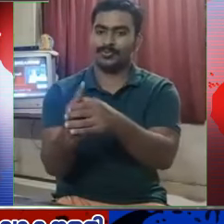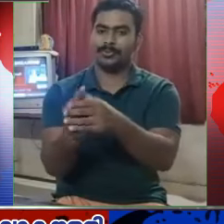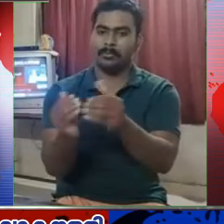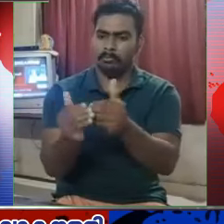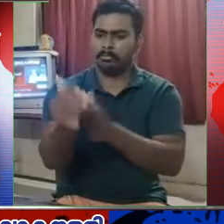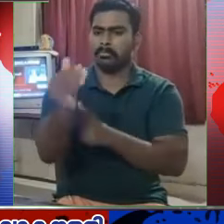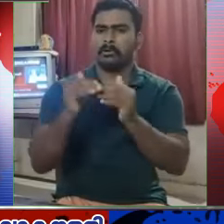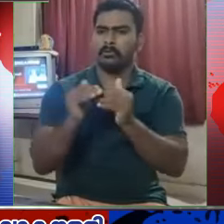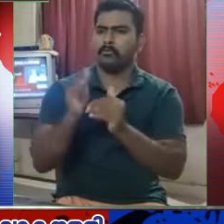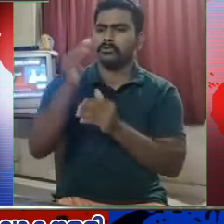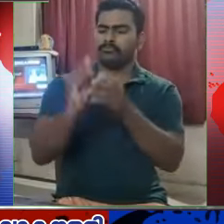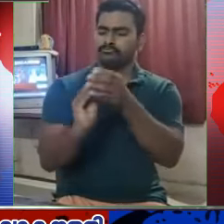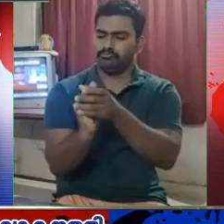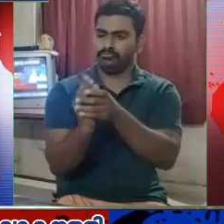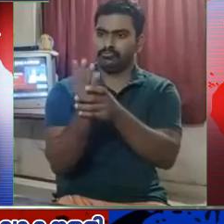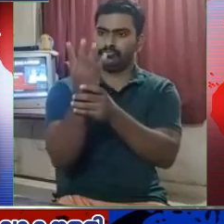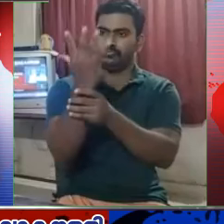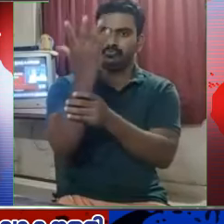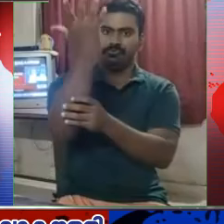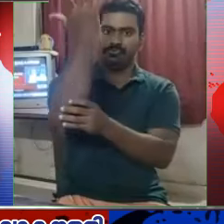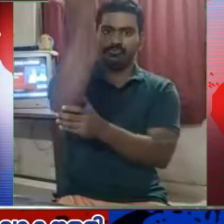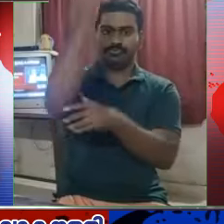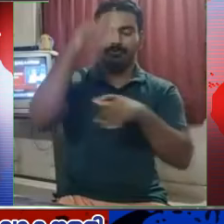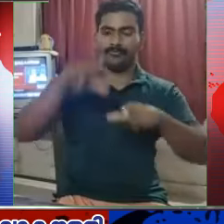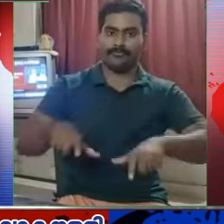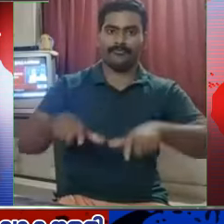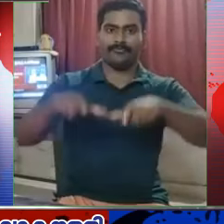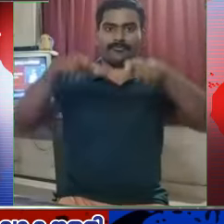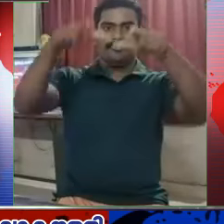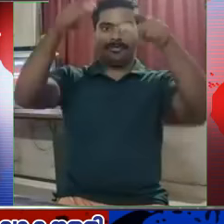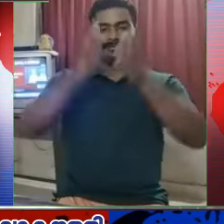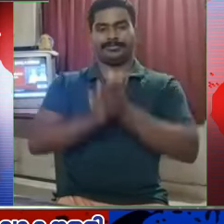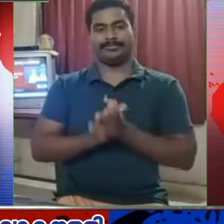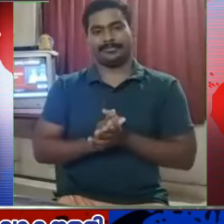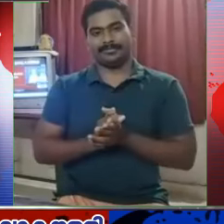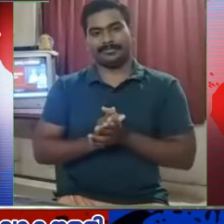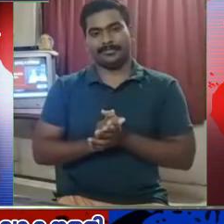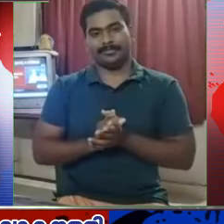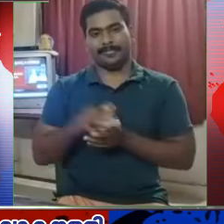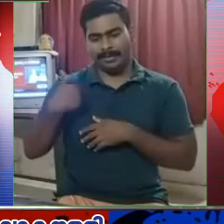അപ്പോൾ ഇപ്പോൾ എല്ലാവരും വീട്ടിലുള്ള സമയമായതുകൊണ്ട്